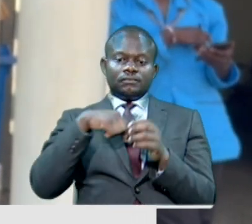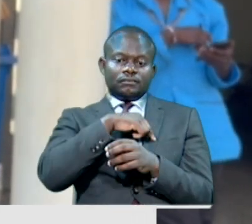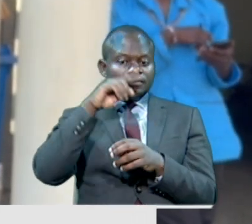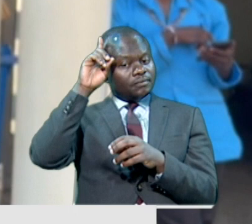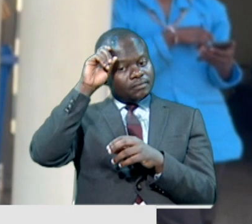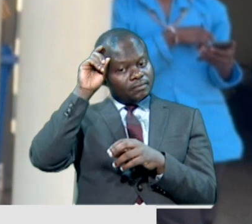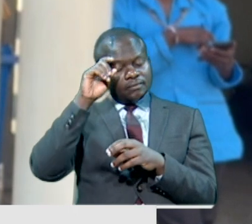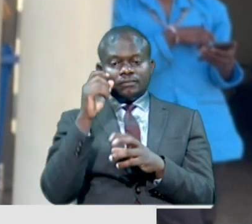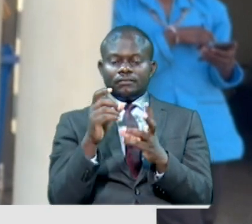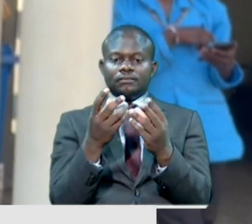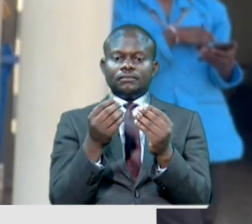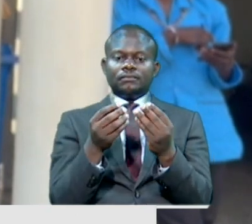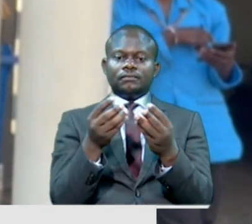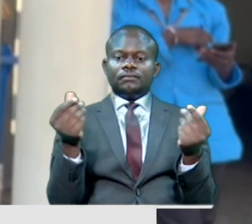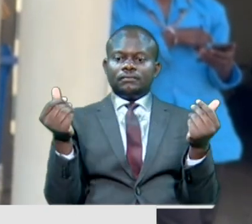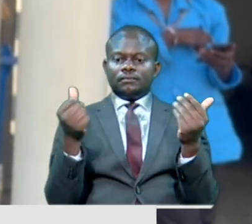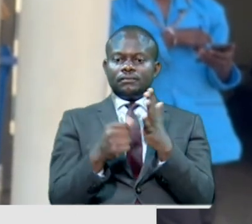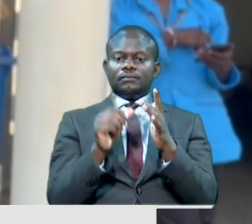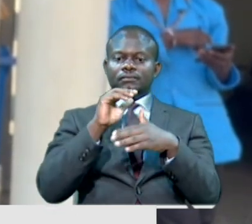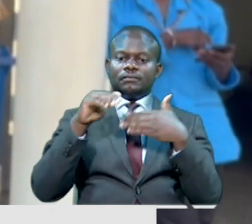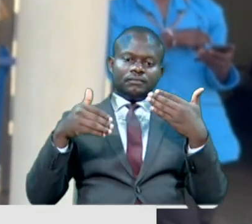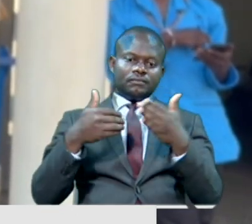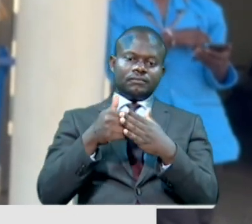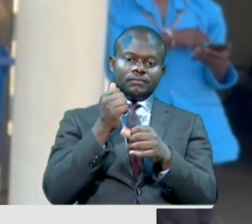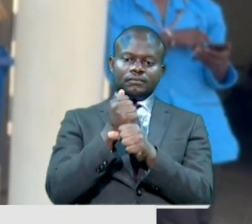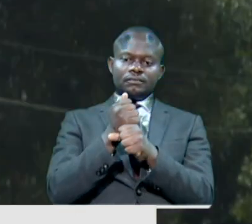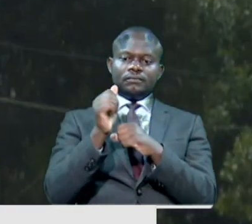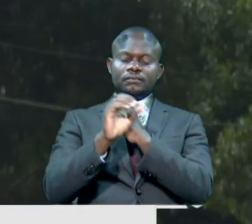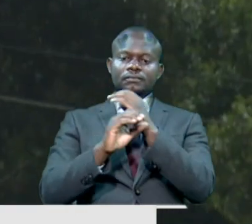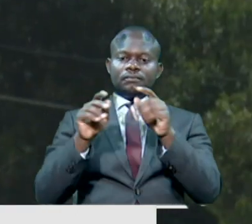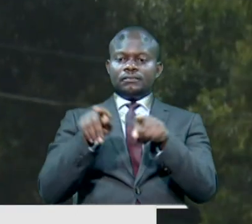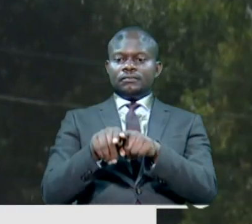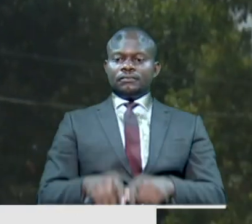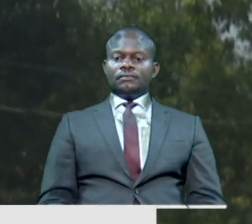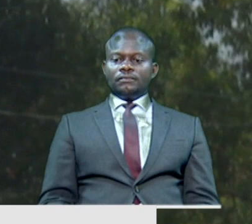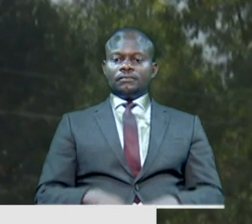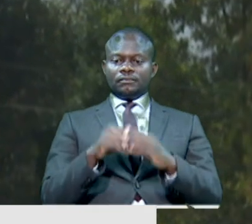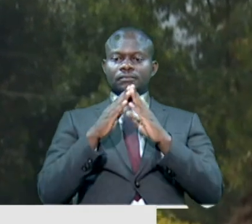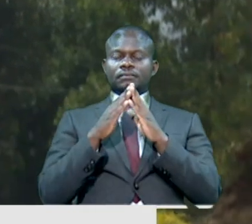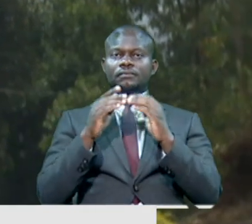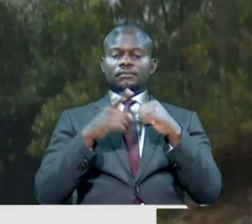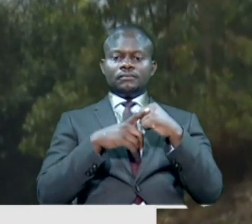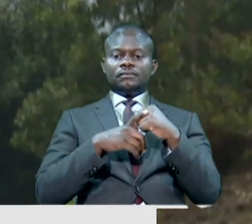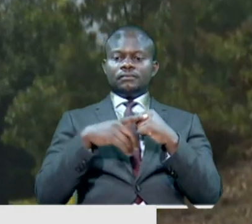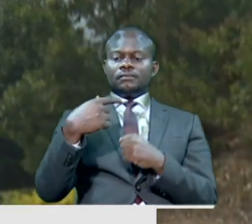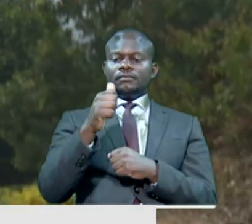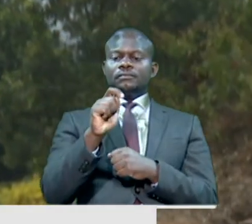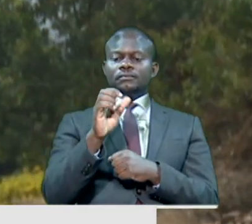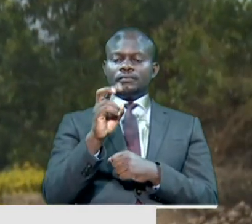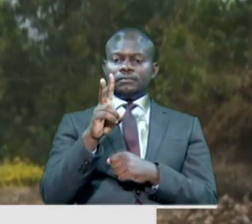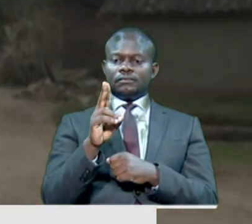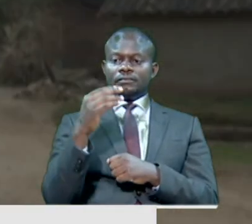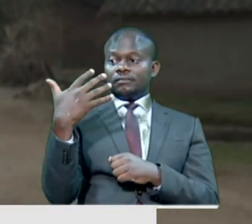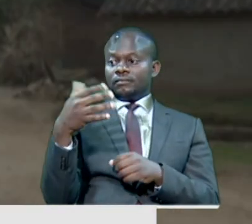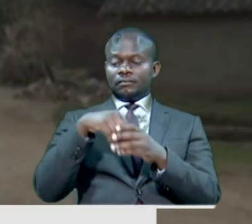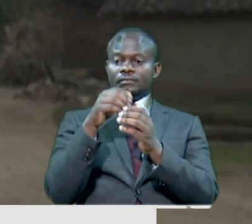ko bikorohera no gukemura ikibazo cy'umuturage mukorera mu gace kamwe mu midugudu itandatu y'akagari ka Gatovu itanu mu bice bimwe na